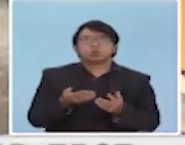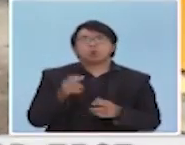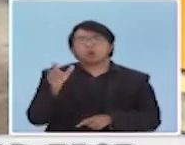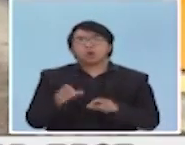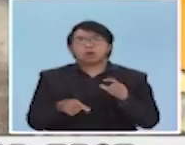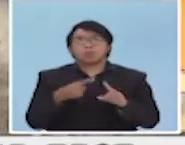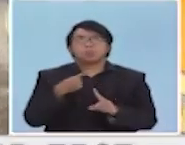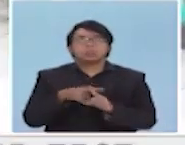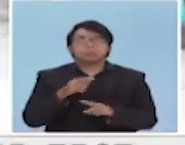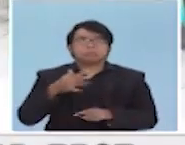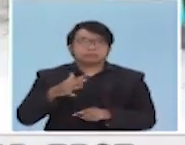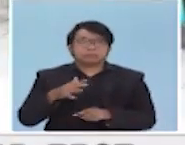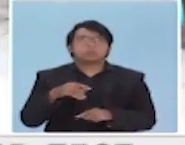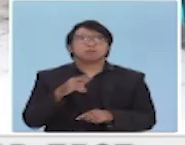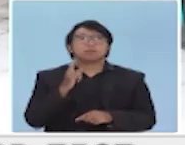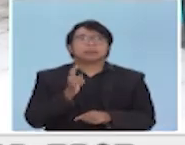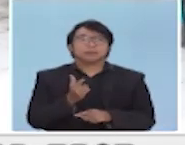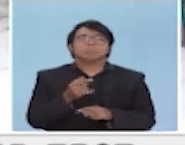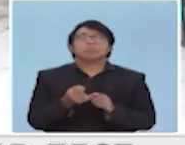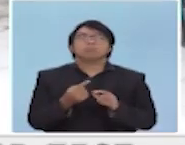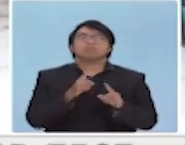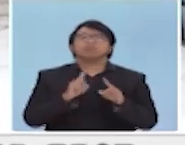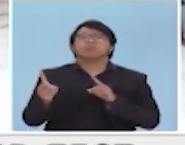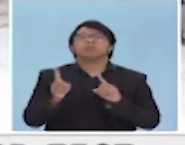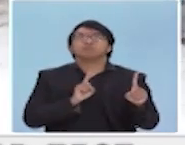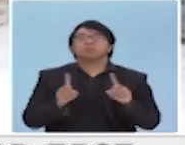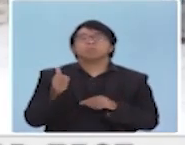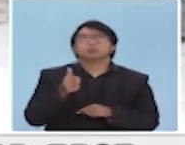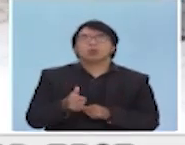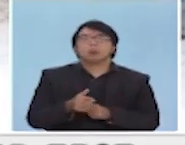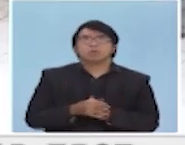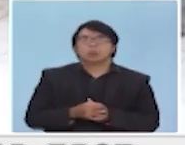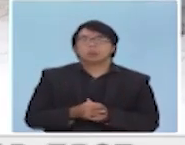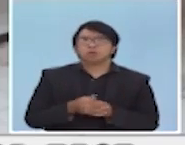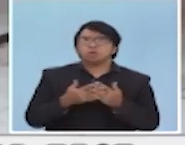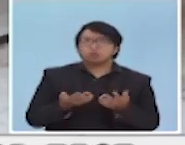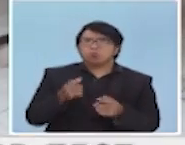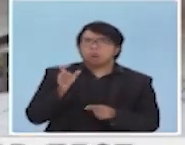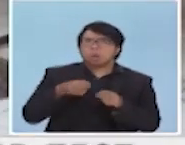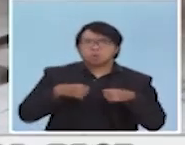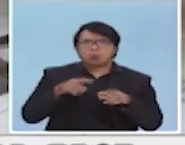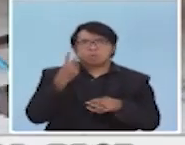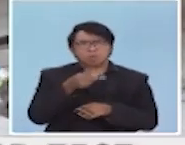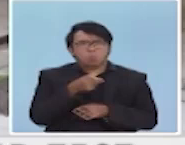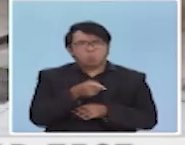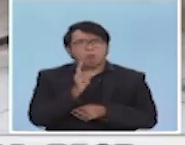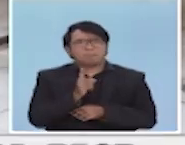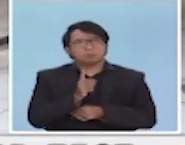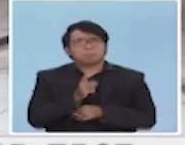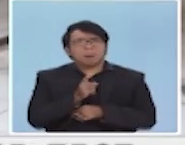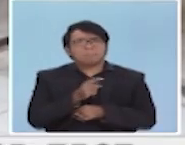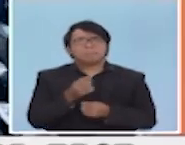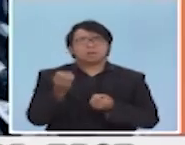itu tetap ada di Pasar Cileungsi. Nah, dari situ mereka mungkin setelah berita yang